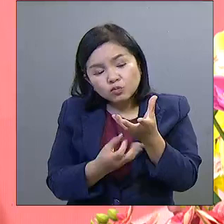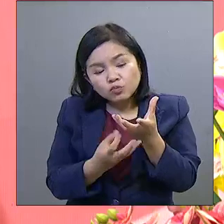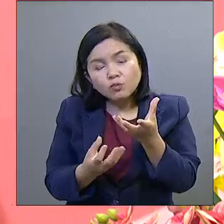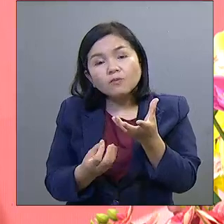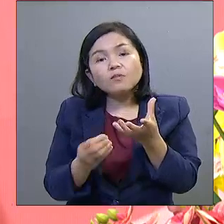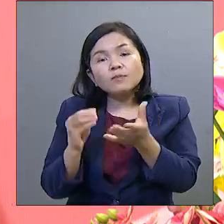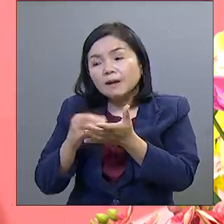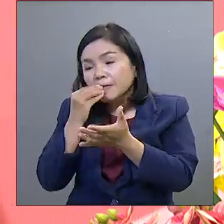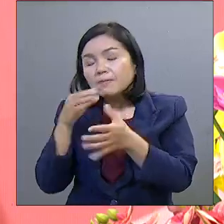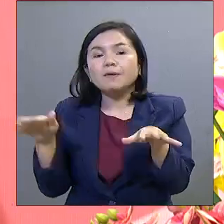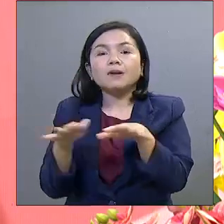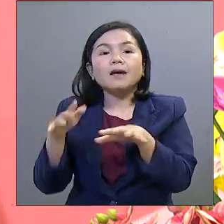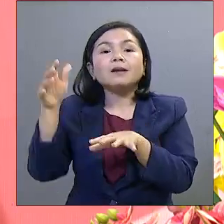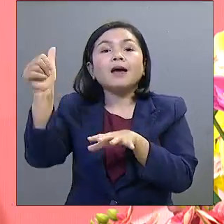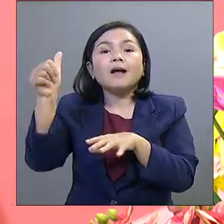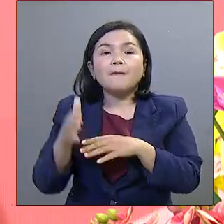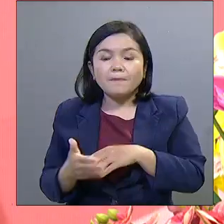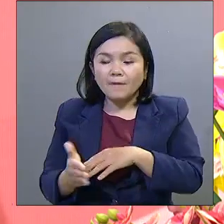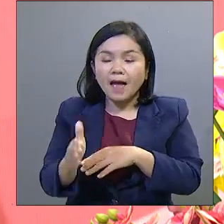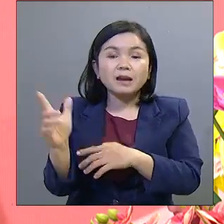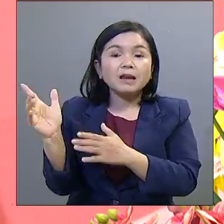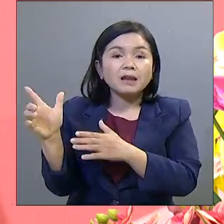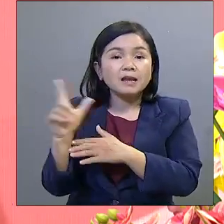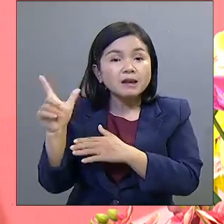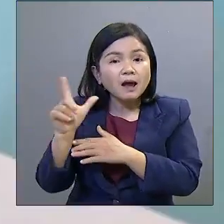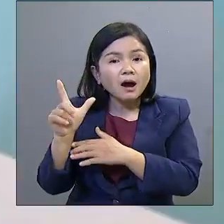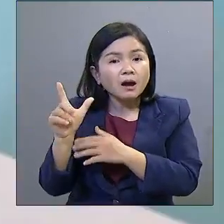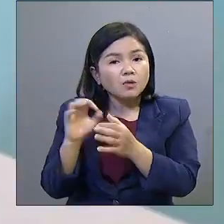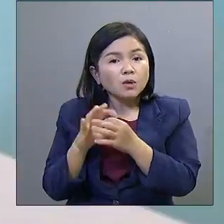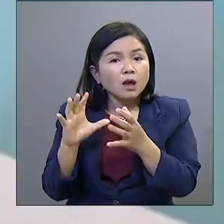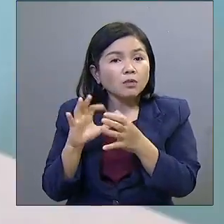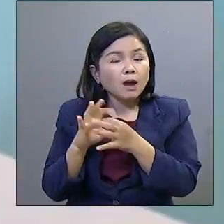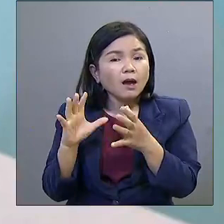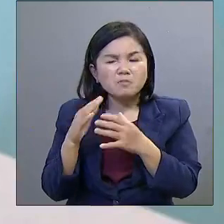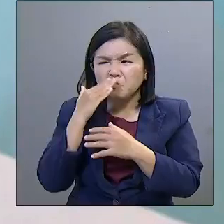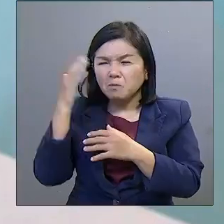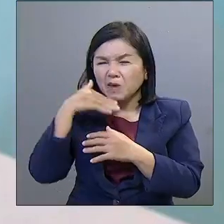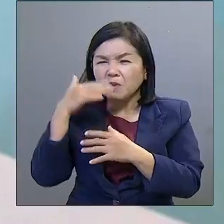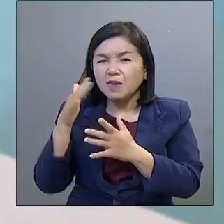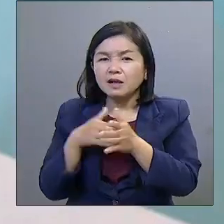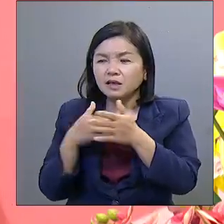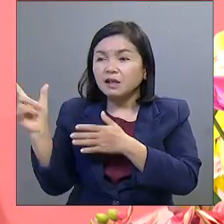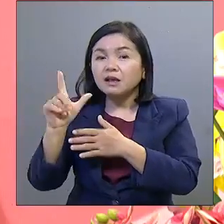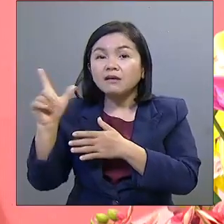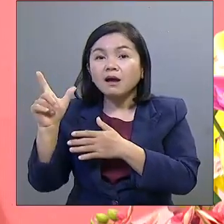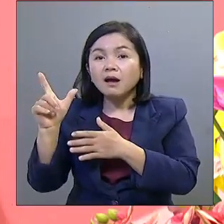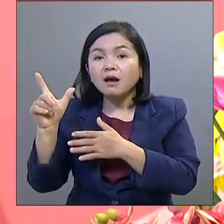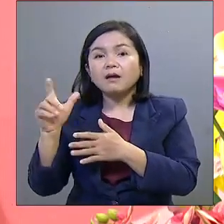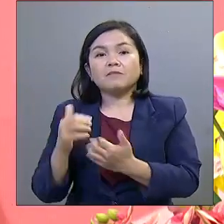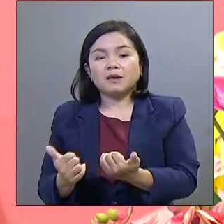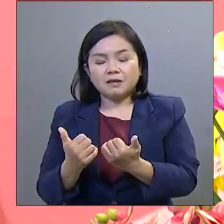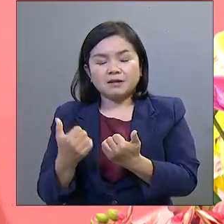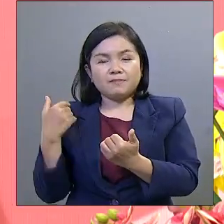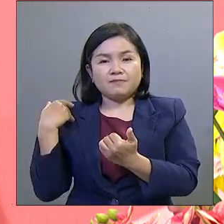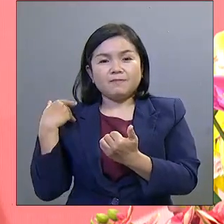าวแบบนี้ปรากฏว่าเป็นปลากดเหลืองนะไม่เขียว ใช่ใช่เพราะว่าก็เห็นไหมล่ะก็เหลืองอยู ่เป็นมุกถ้าบาท10บาทก็เอาช่วงนี้ร้อนเงิน